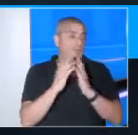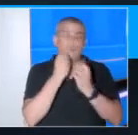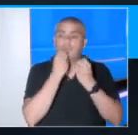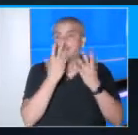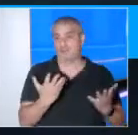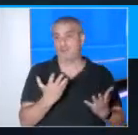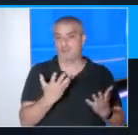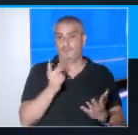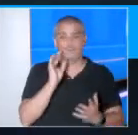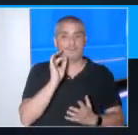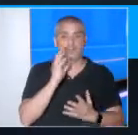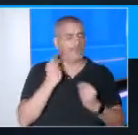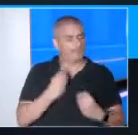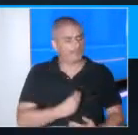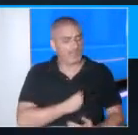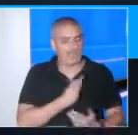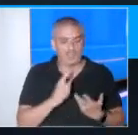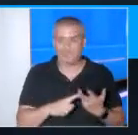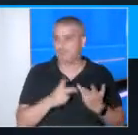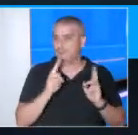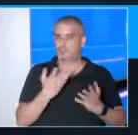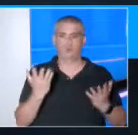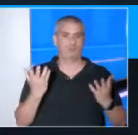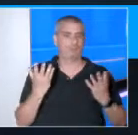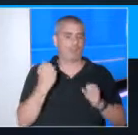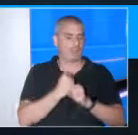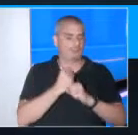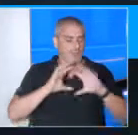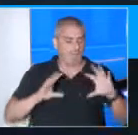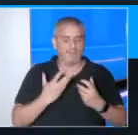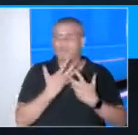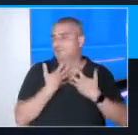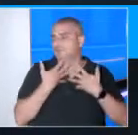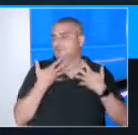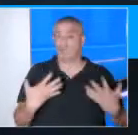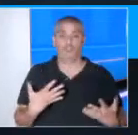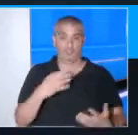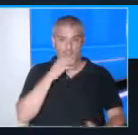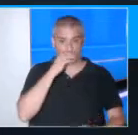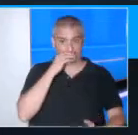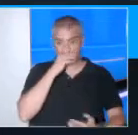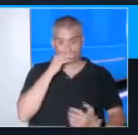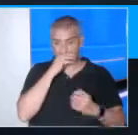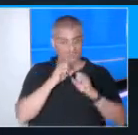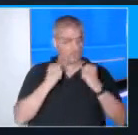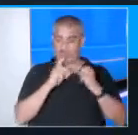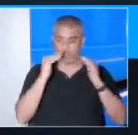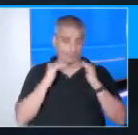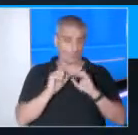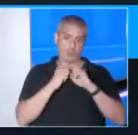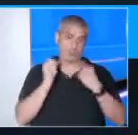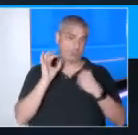נפלאים. עם מלא חסד, עם עשייה חברתית עשירה, ותורה שהיא לא פחותה